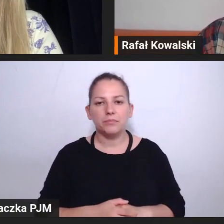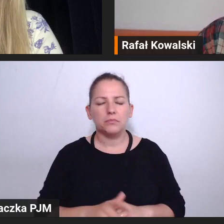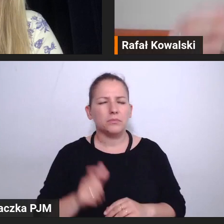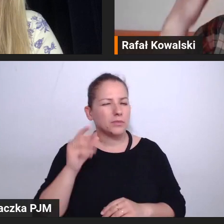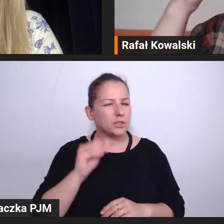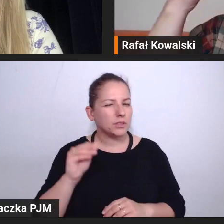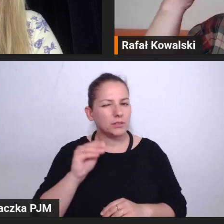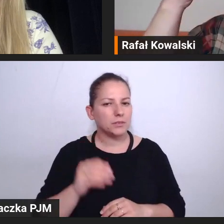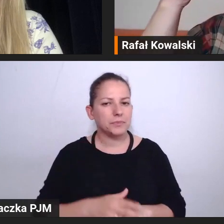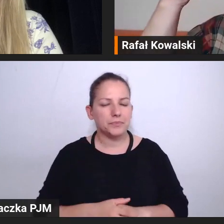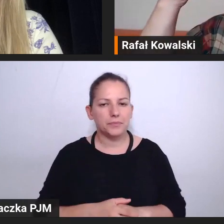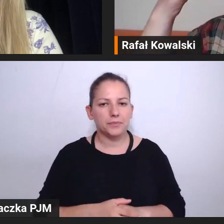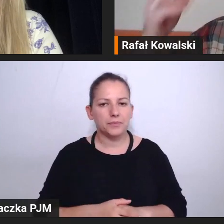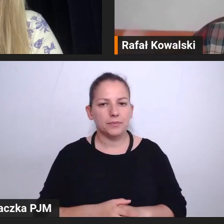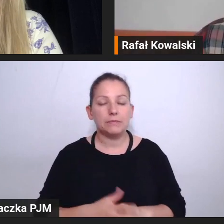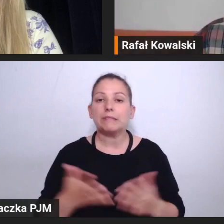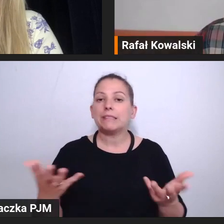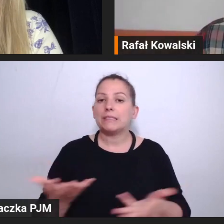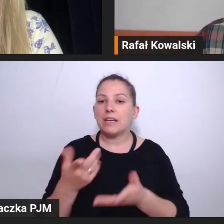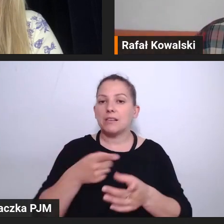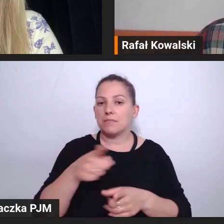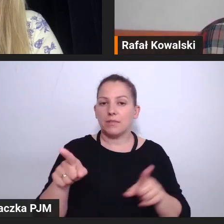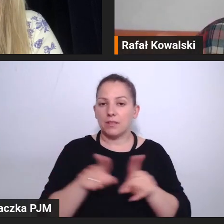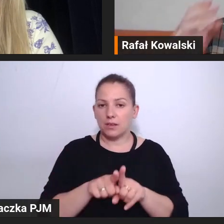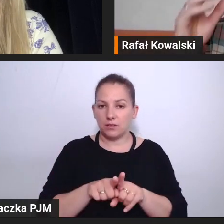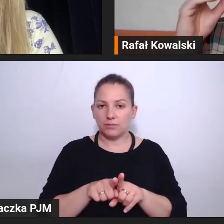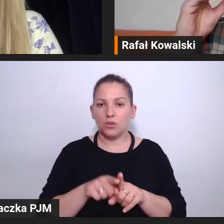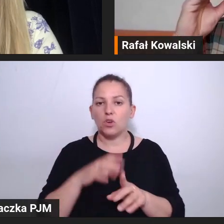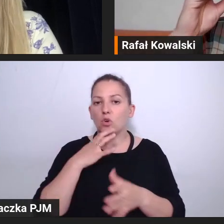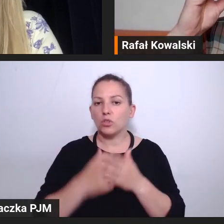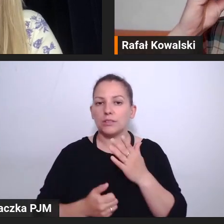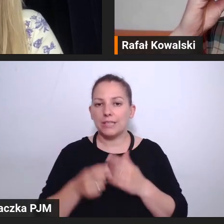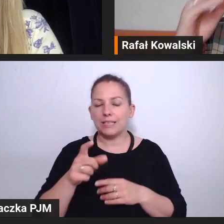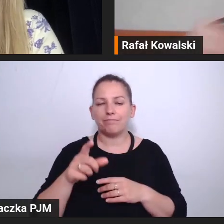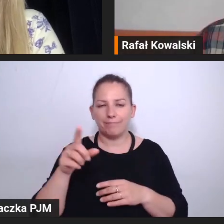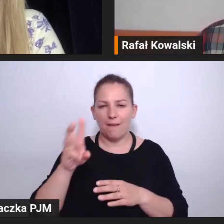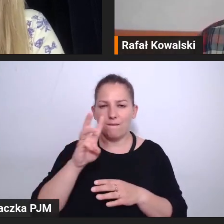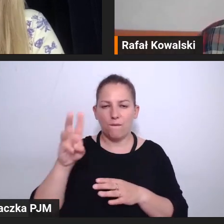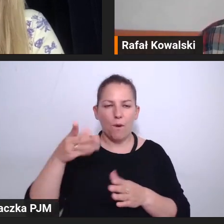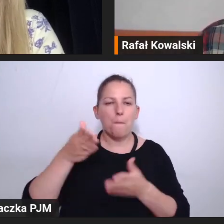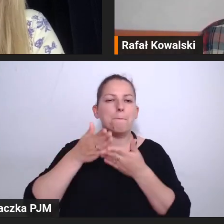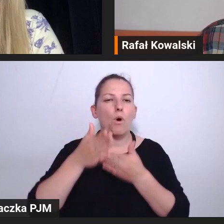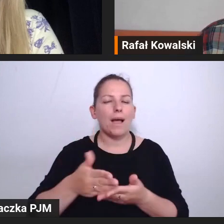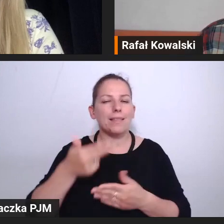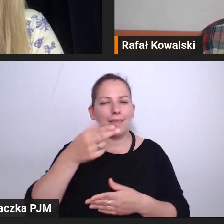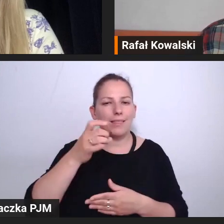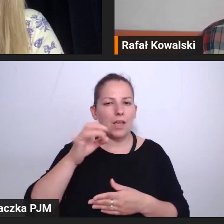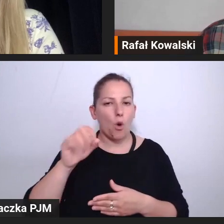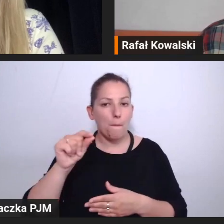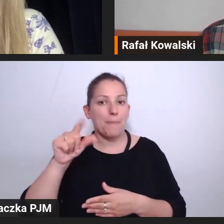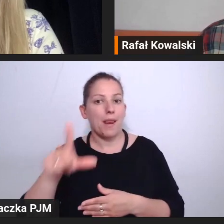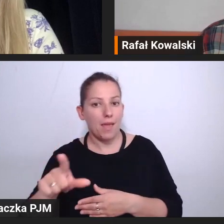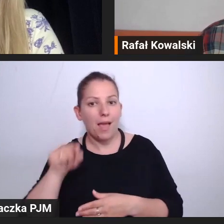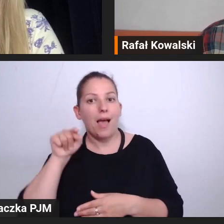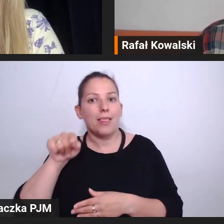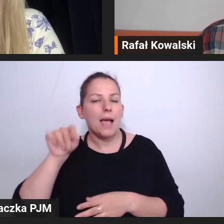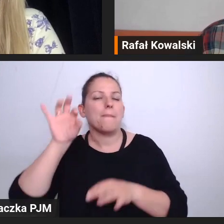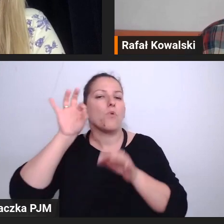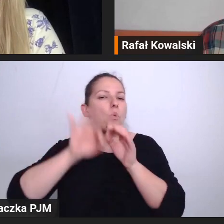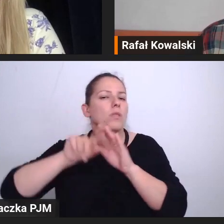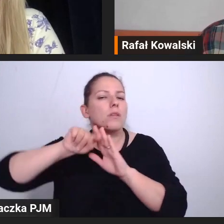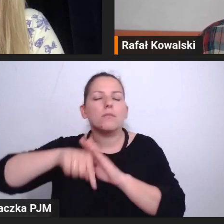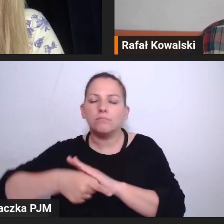jeszcze? Zachęcamy Was również do tego, żeby korzystać z serwisu poradnik ngo.pl, a tam szczególnie w